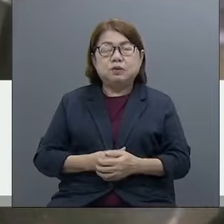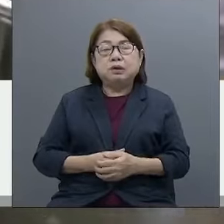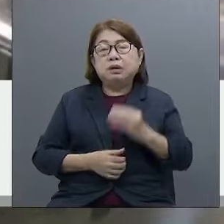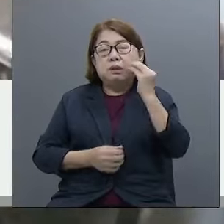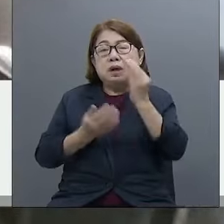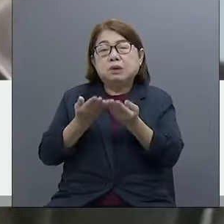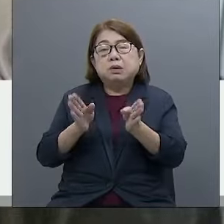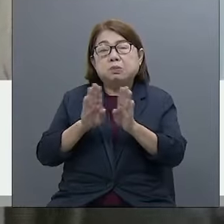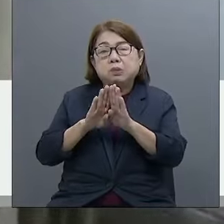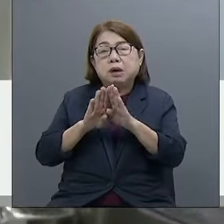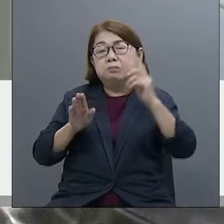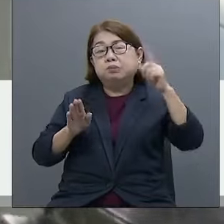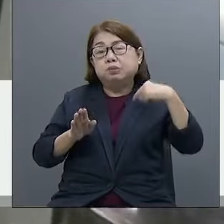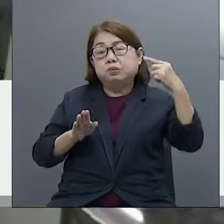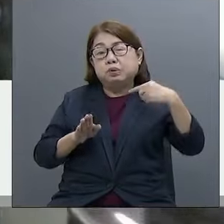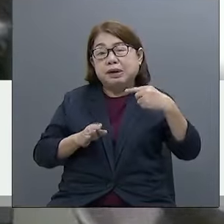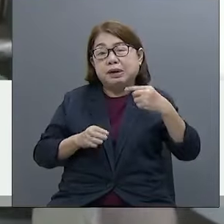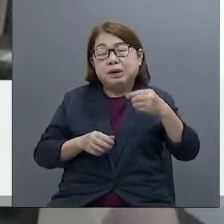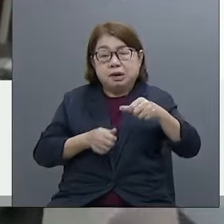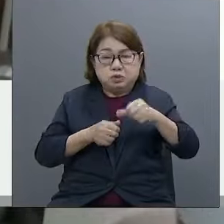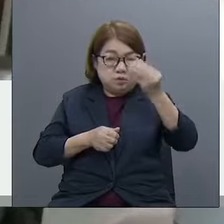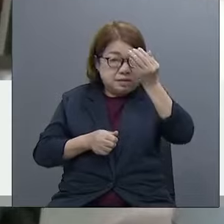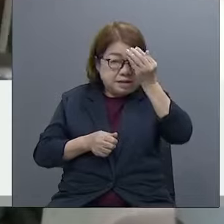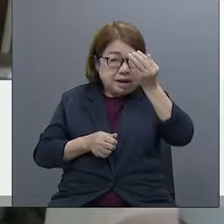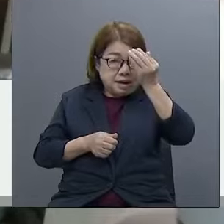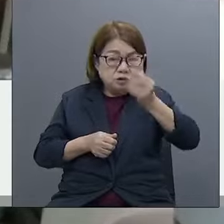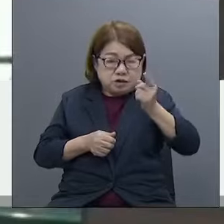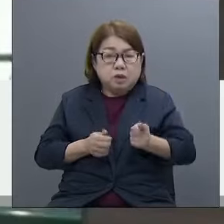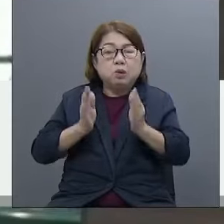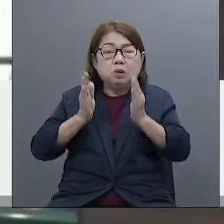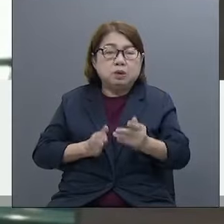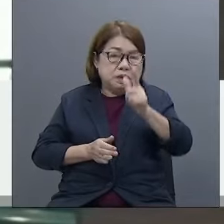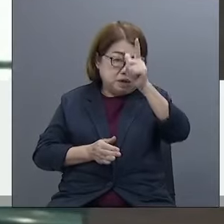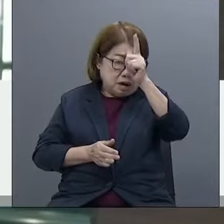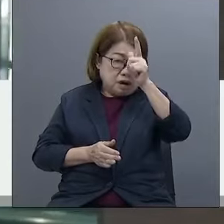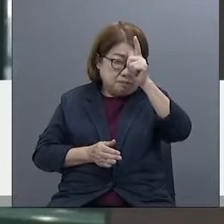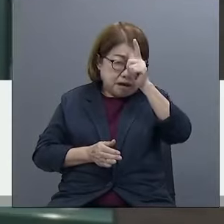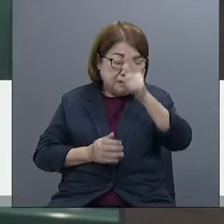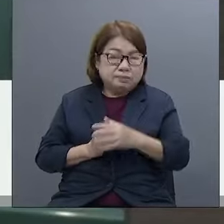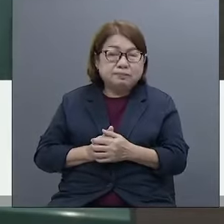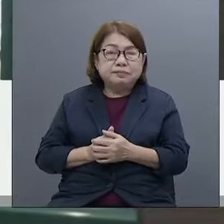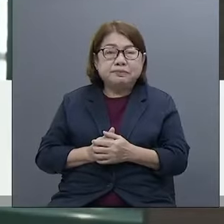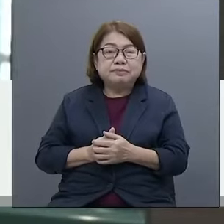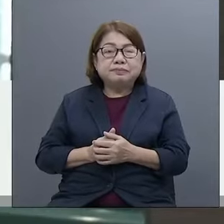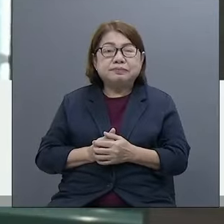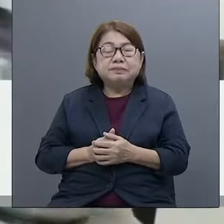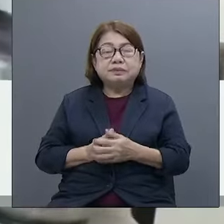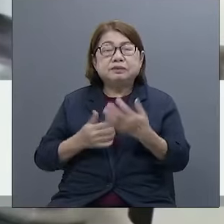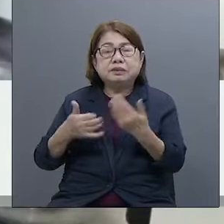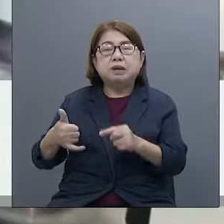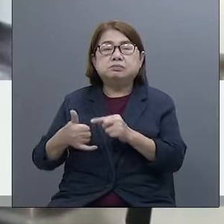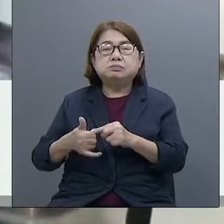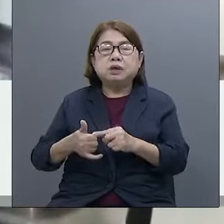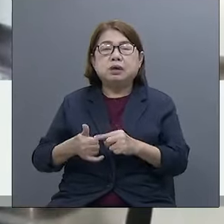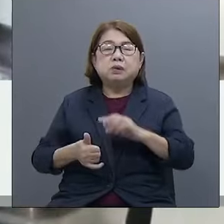ประกันหญิงชาวอิสราเอลเชื้อสายเยอรมนีวัย23ปีที่ถูกพบก่อนหน้านี้ยอมรับว่ารู้สึกโล่ง